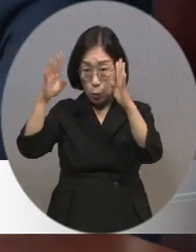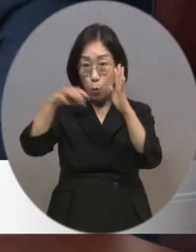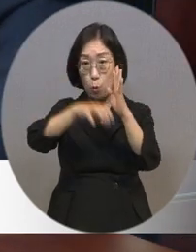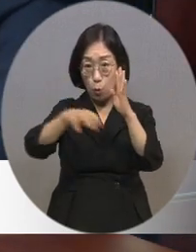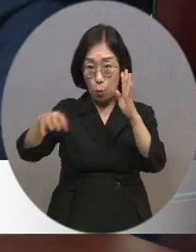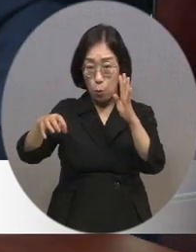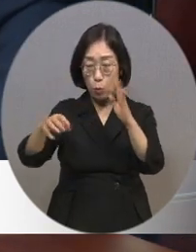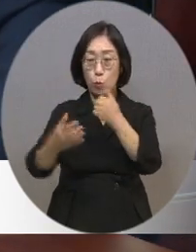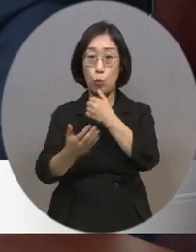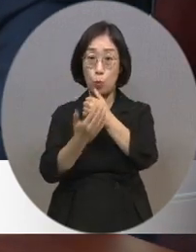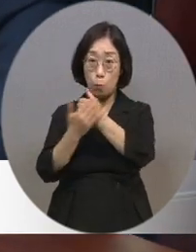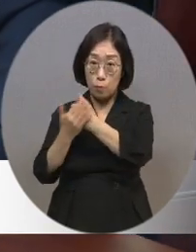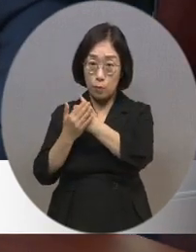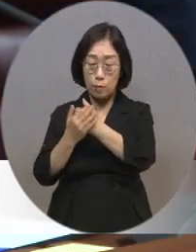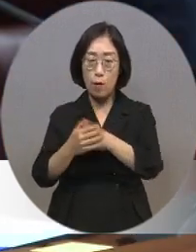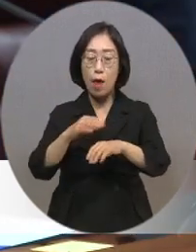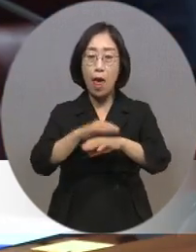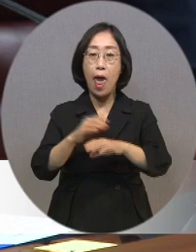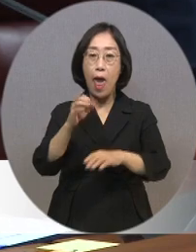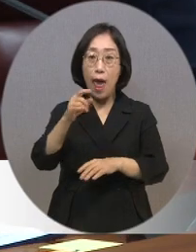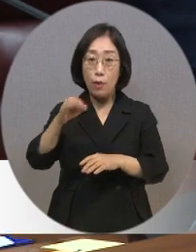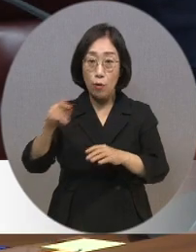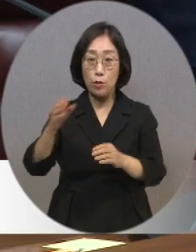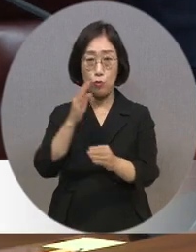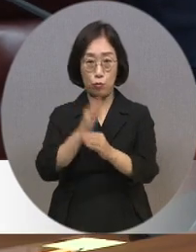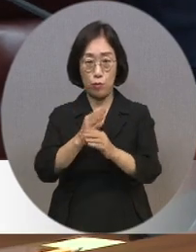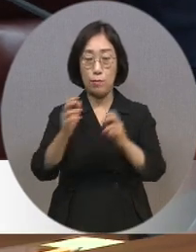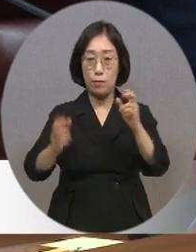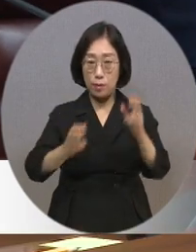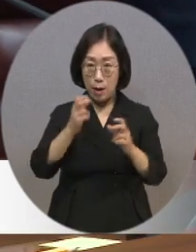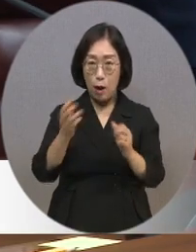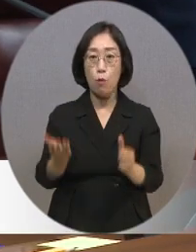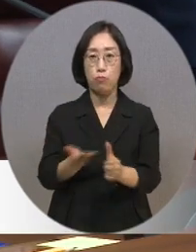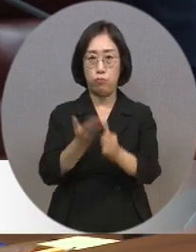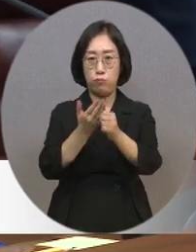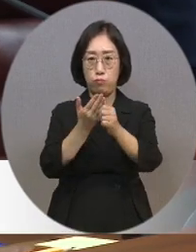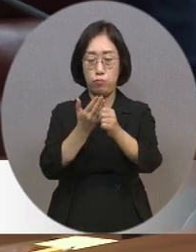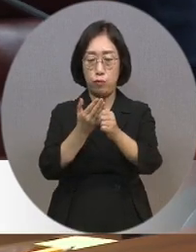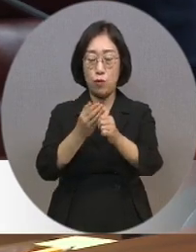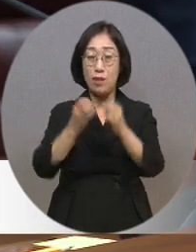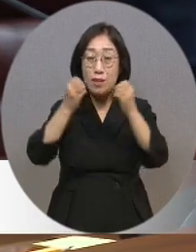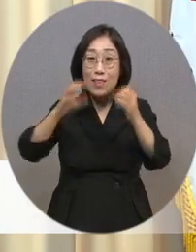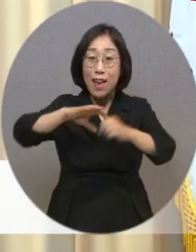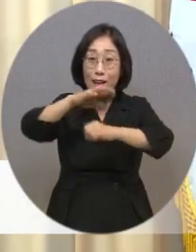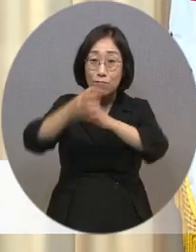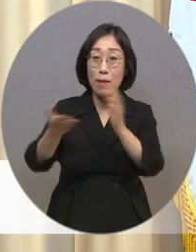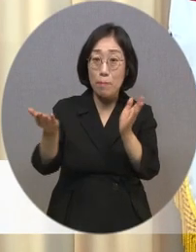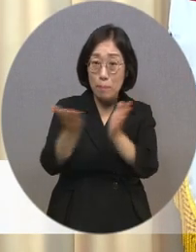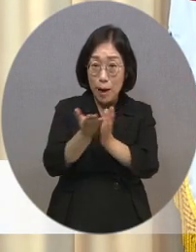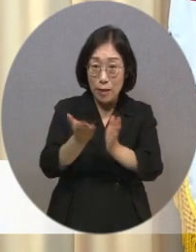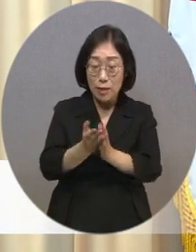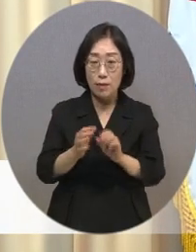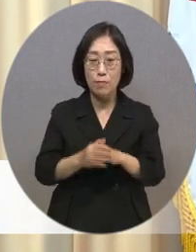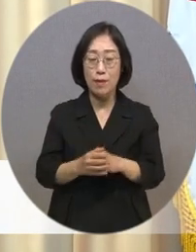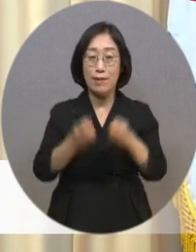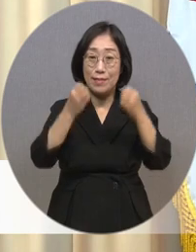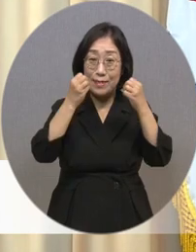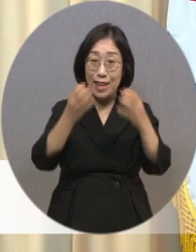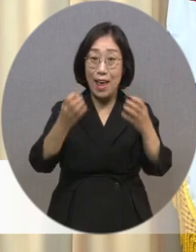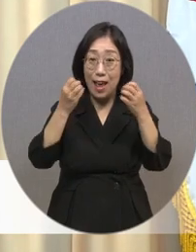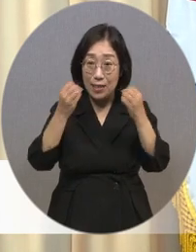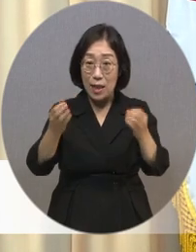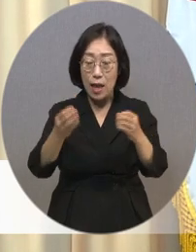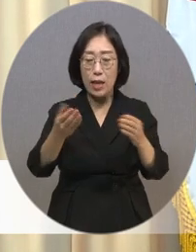에너지 중심 산업 육성, 변화하는 산업 환경에 발맞춘 혁신 촉진, 지역 내 일자리 창출